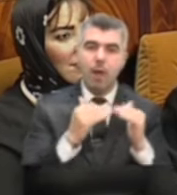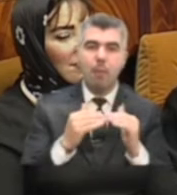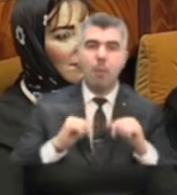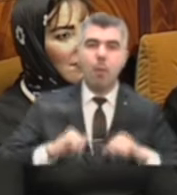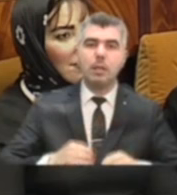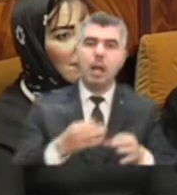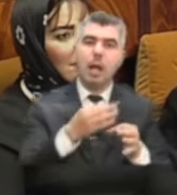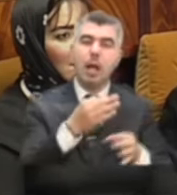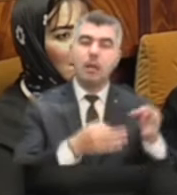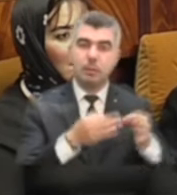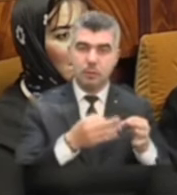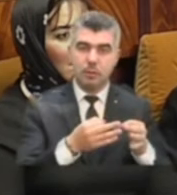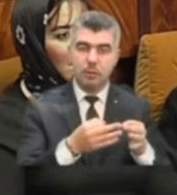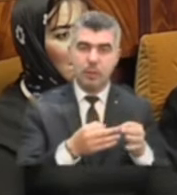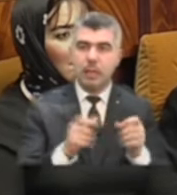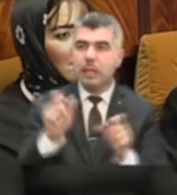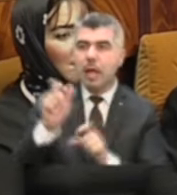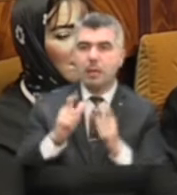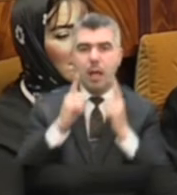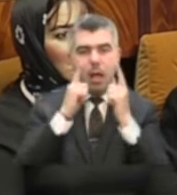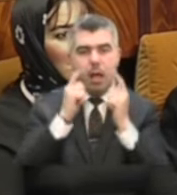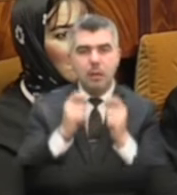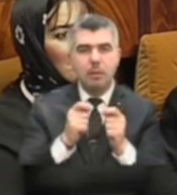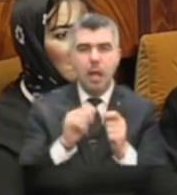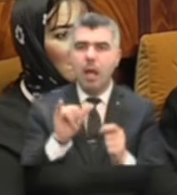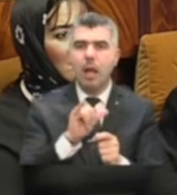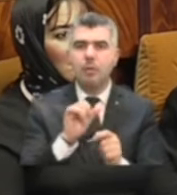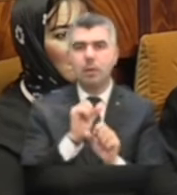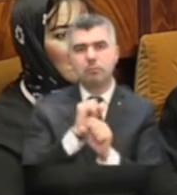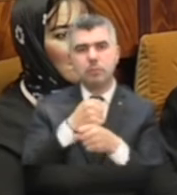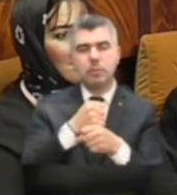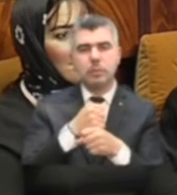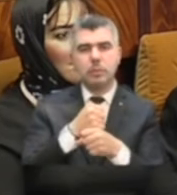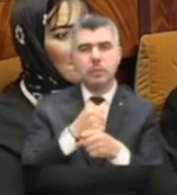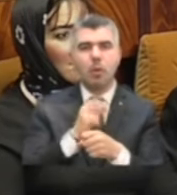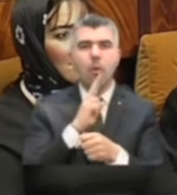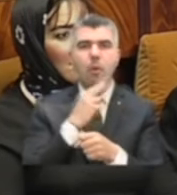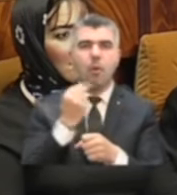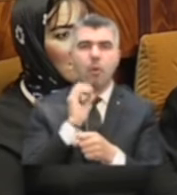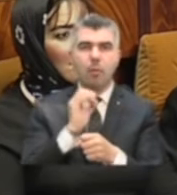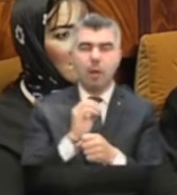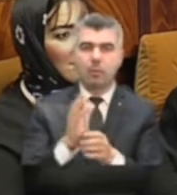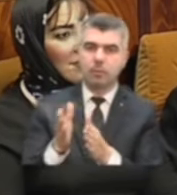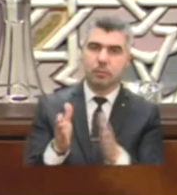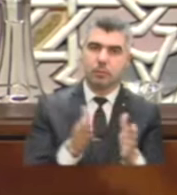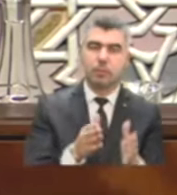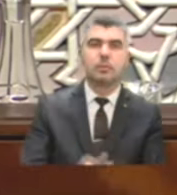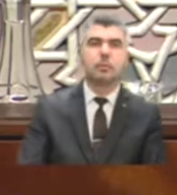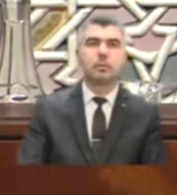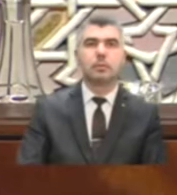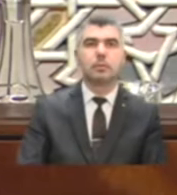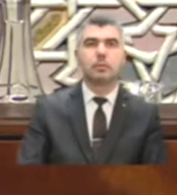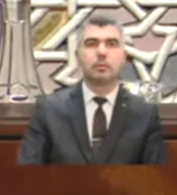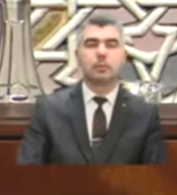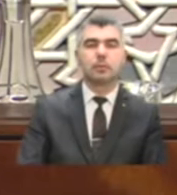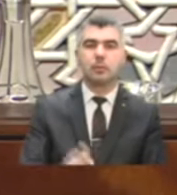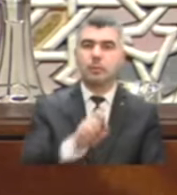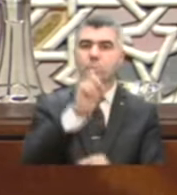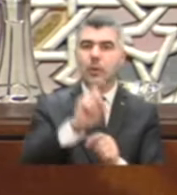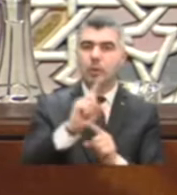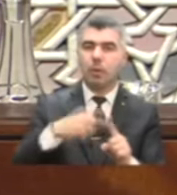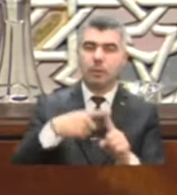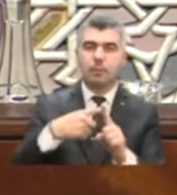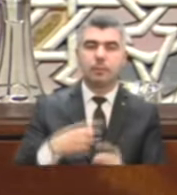لأن مواطن بسيط يشوف تقول الدولة لا ساكتة أنا راه ما يمكنش أنا غنجي ندعي. شكرا السيد نائب المحترم. هل من